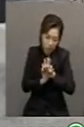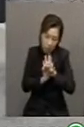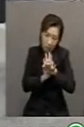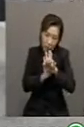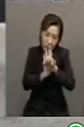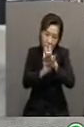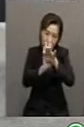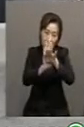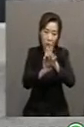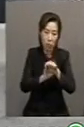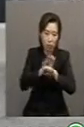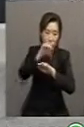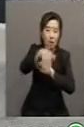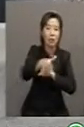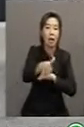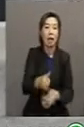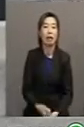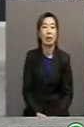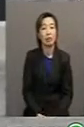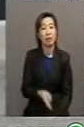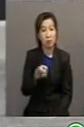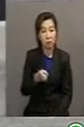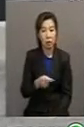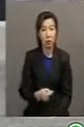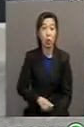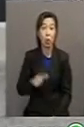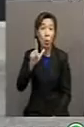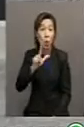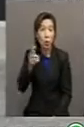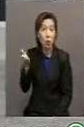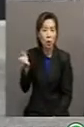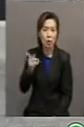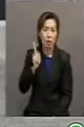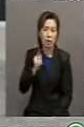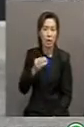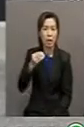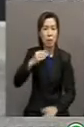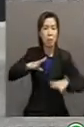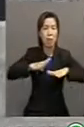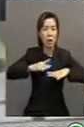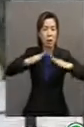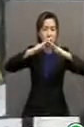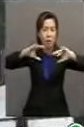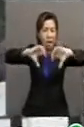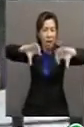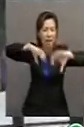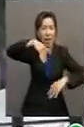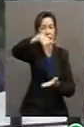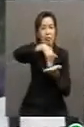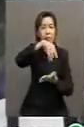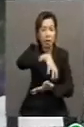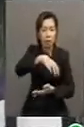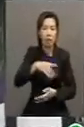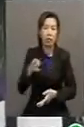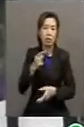ถข้ามสะพานไปได ้คือเขาบอกว่าคุณลุงนี่นะฮะอยู่แถวนั้นแหละฮะอยู่แถวสารกลางจังหวัดพิษณุโลกนะฮะอยู่แถวสารหลักเมืองบ